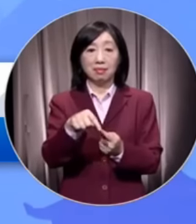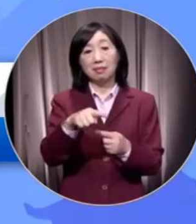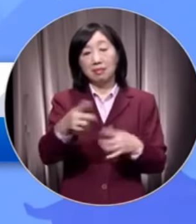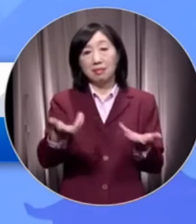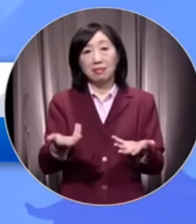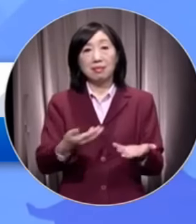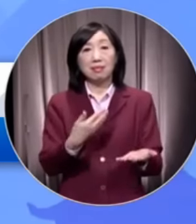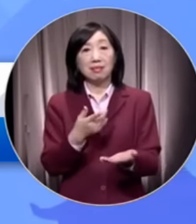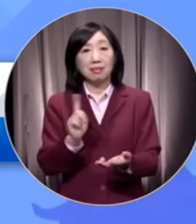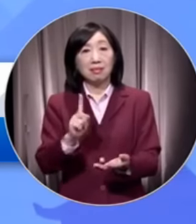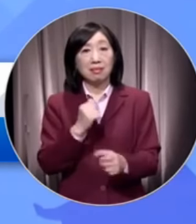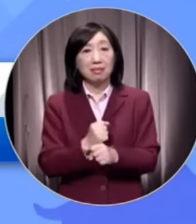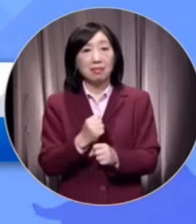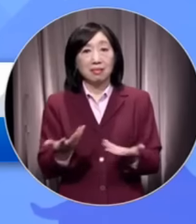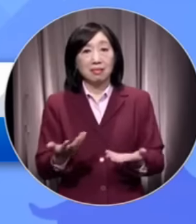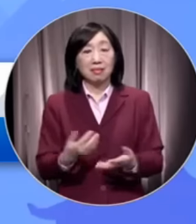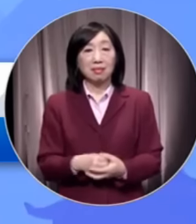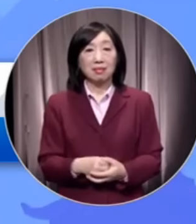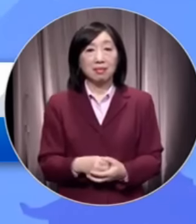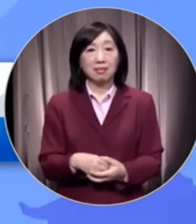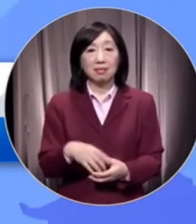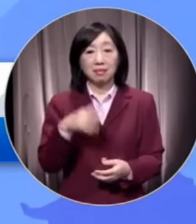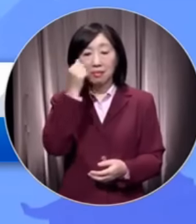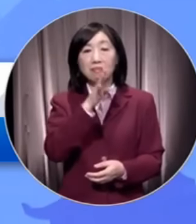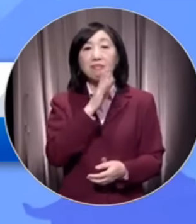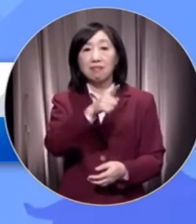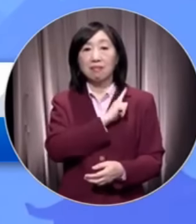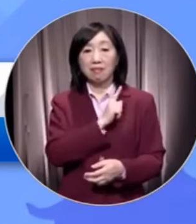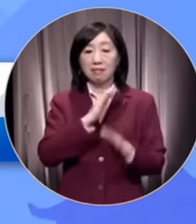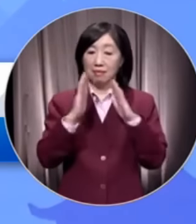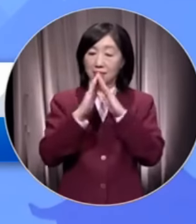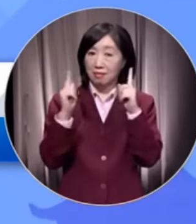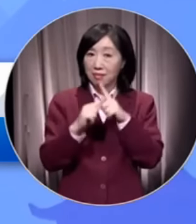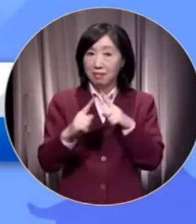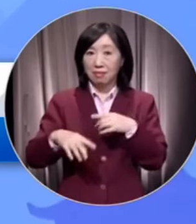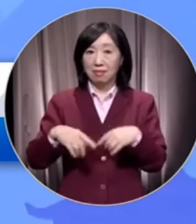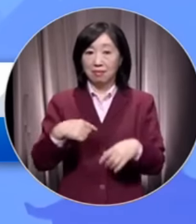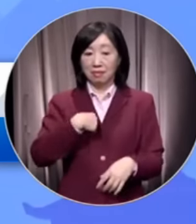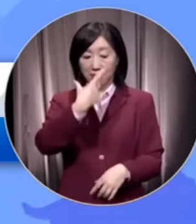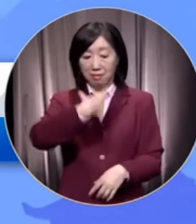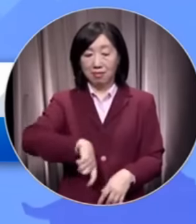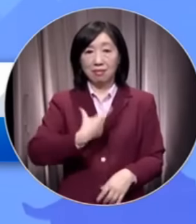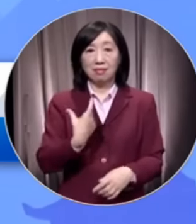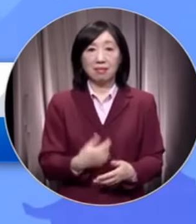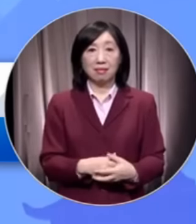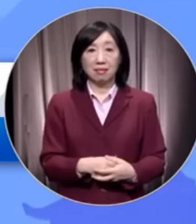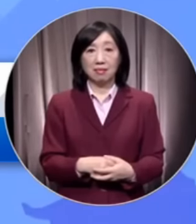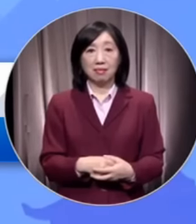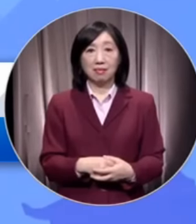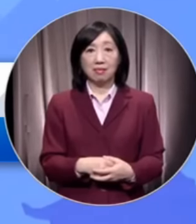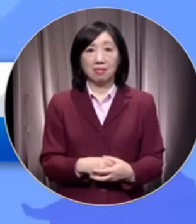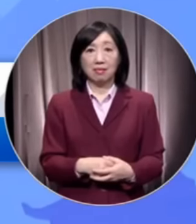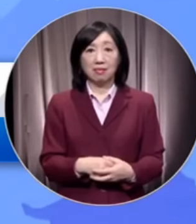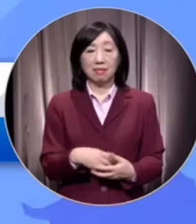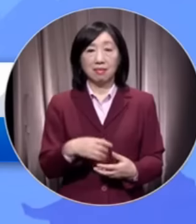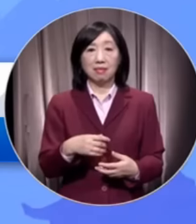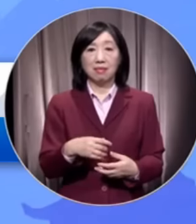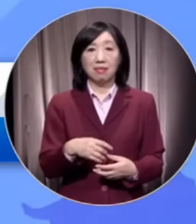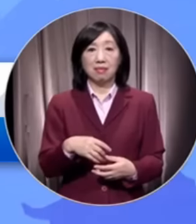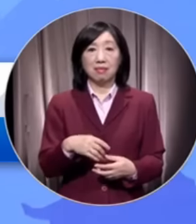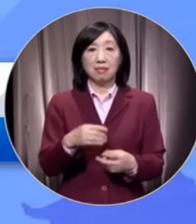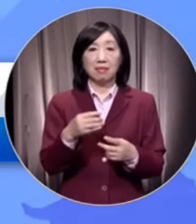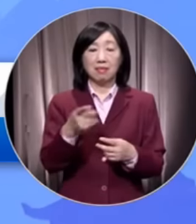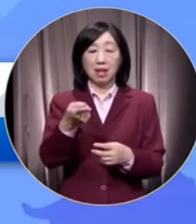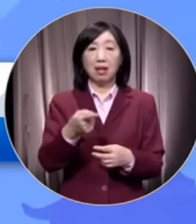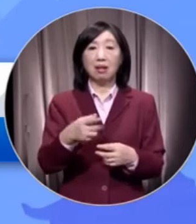态？那尤其是家人，尤其是自己，或者是处理两岸事务的